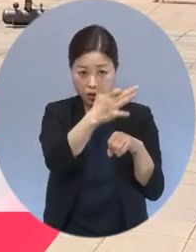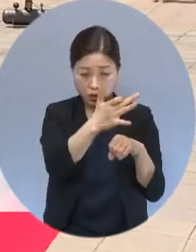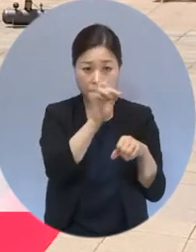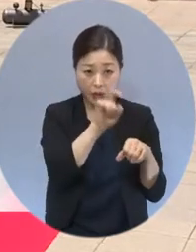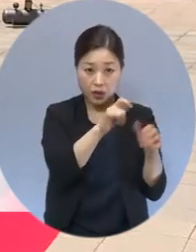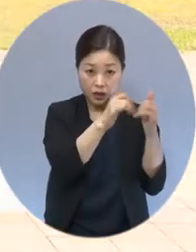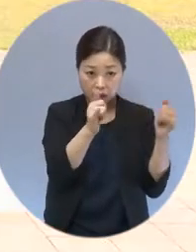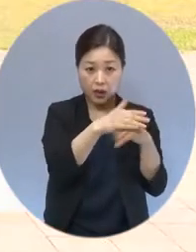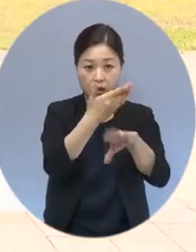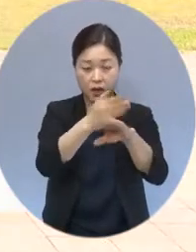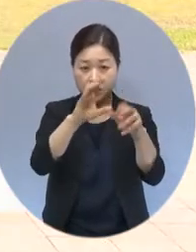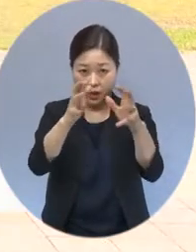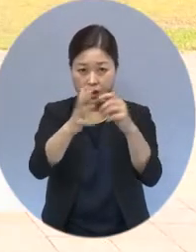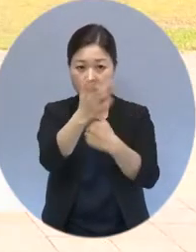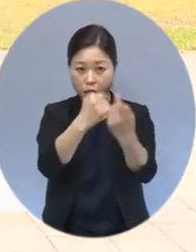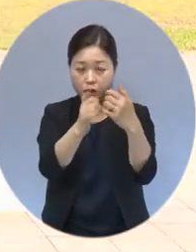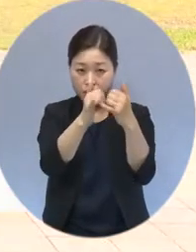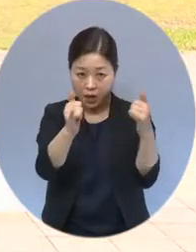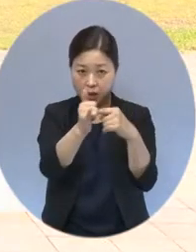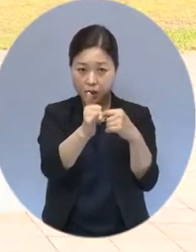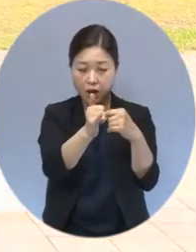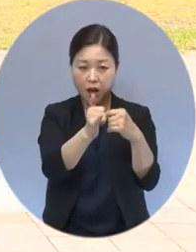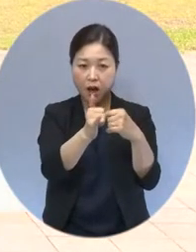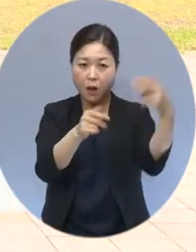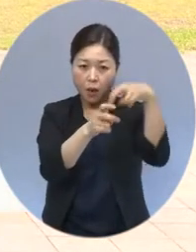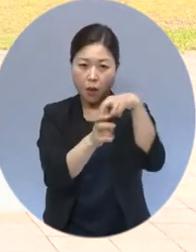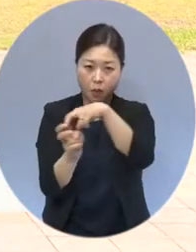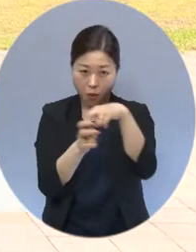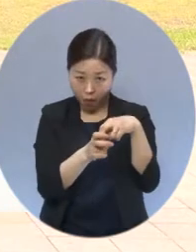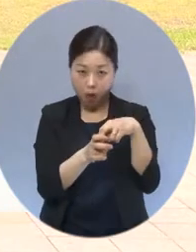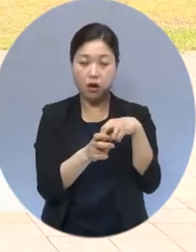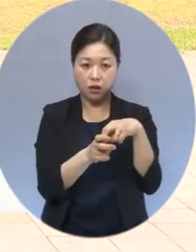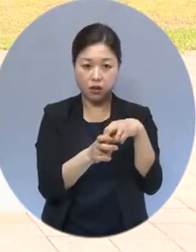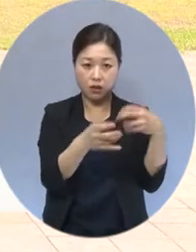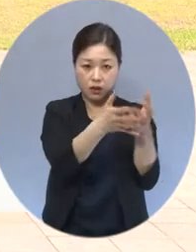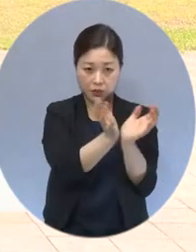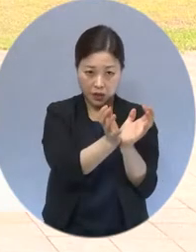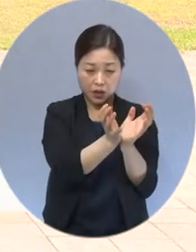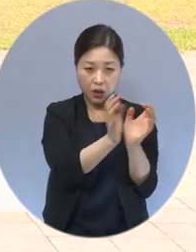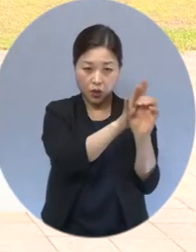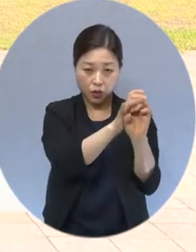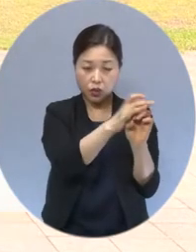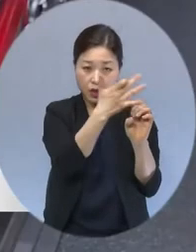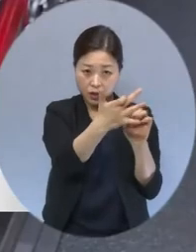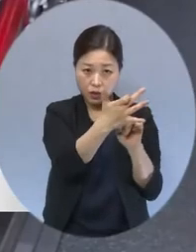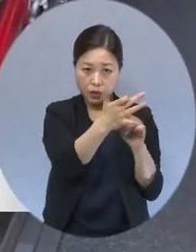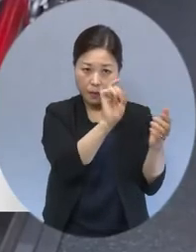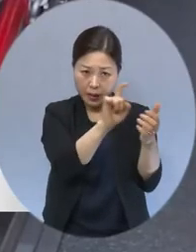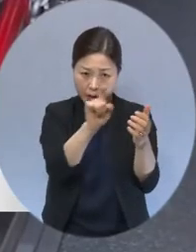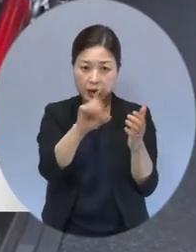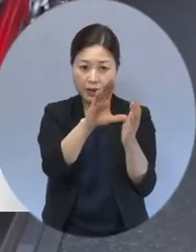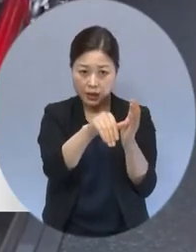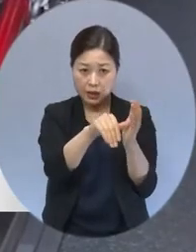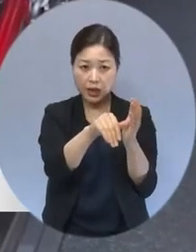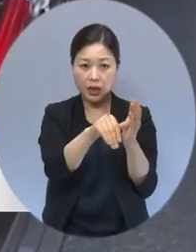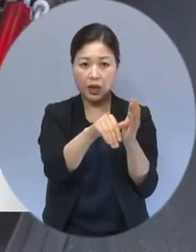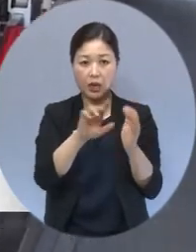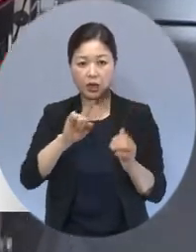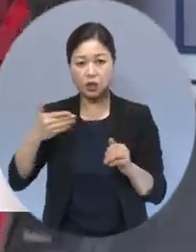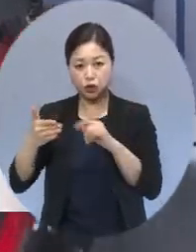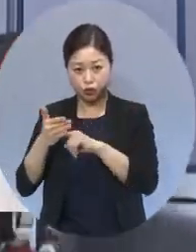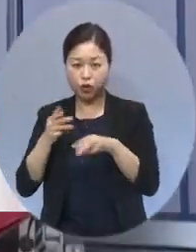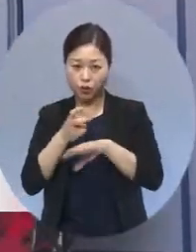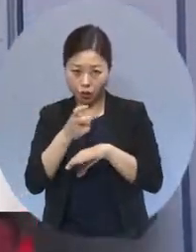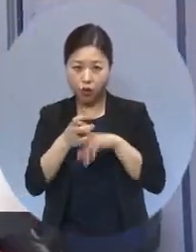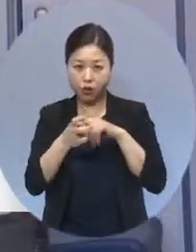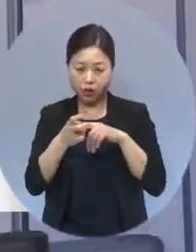입국자 이송을 동시에 추진하면서 집단 환자 발생시 소방 속 구급차 지원으로 환자 이송을 추진했지만